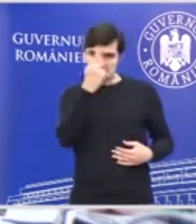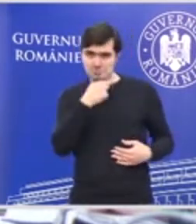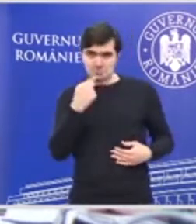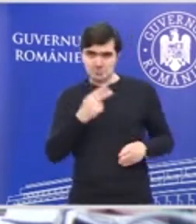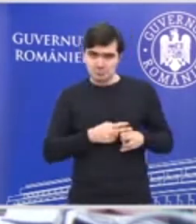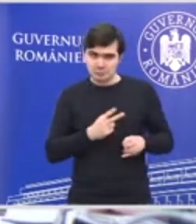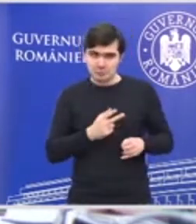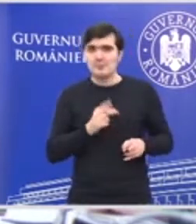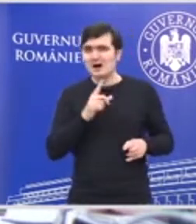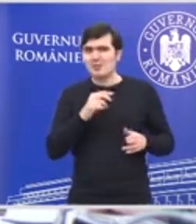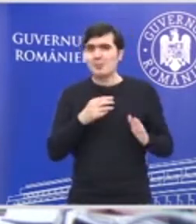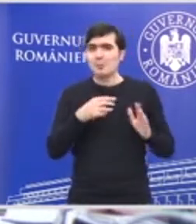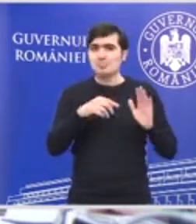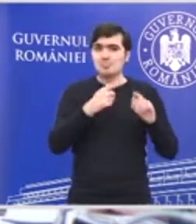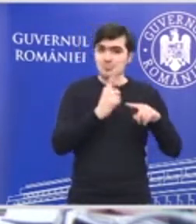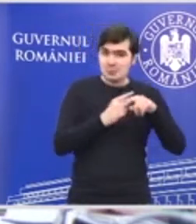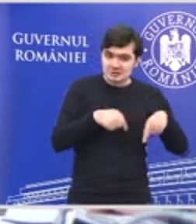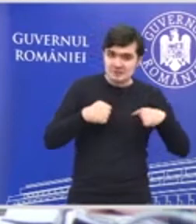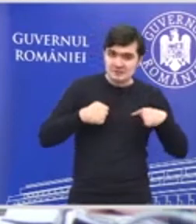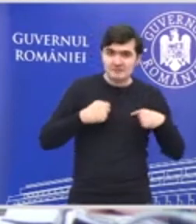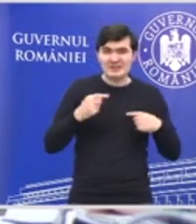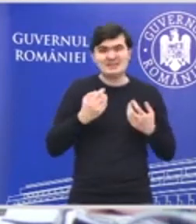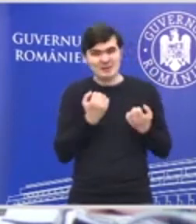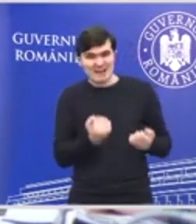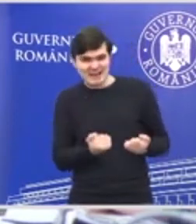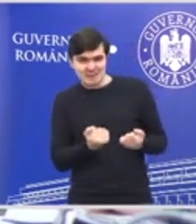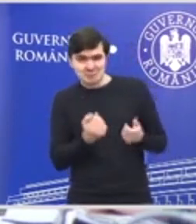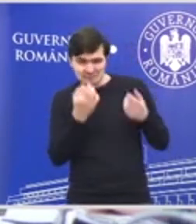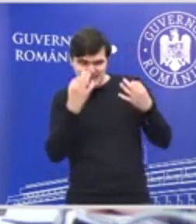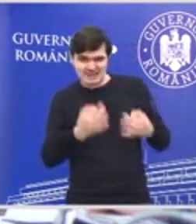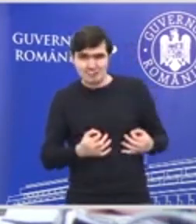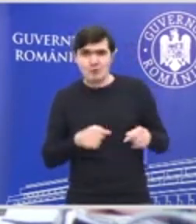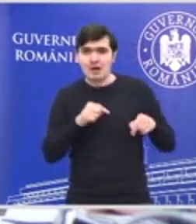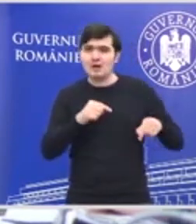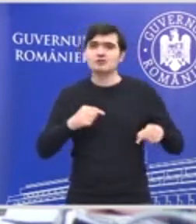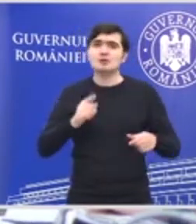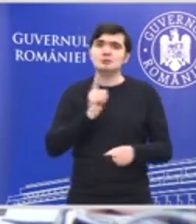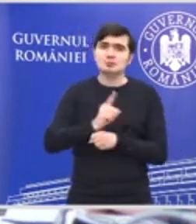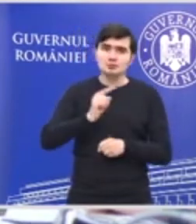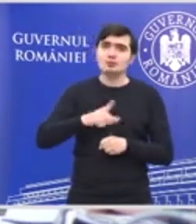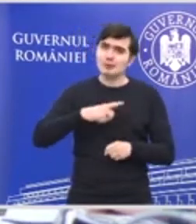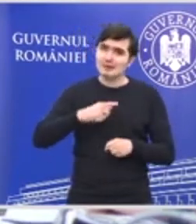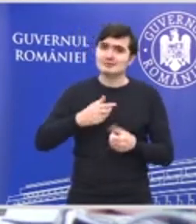dificil. Deci această chestiune se află în dezbatere, asta pot să vă spun.